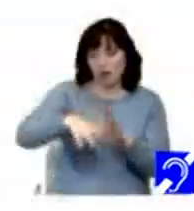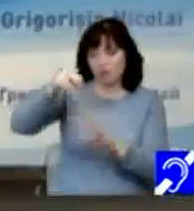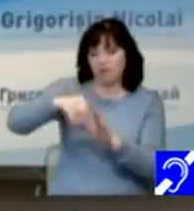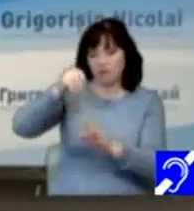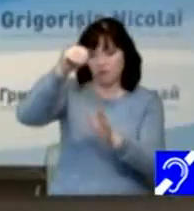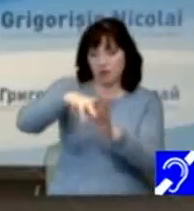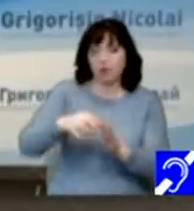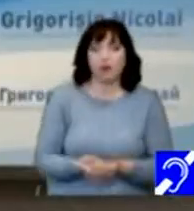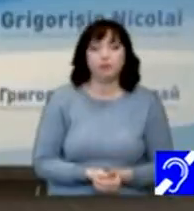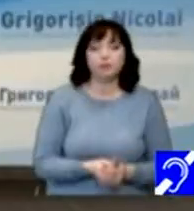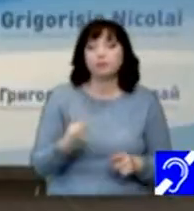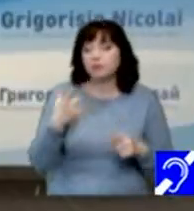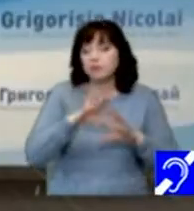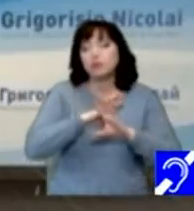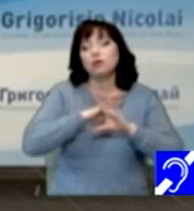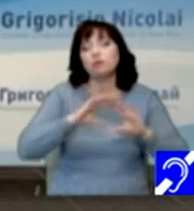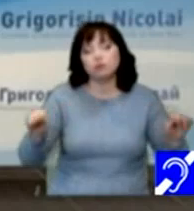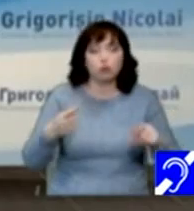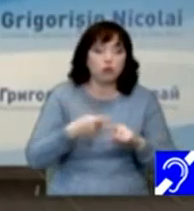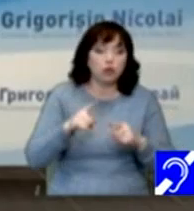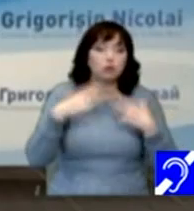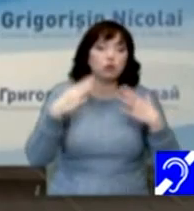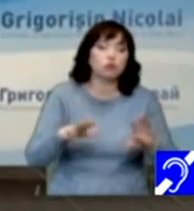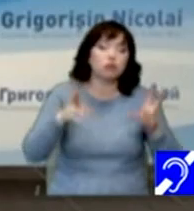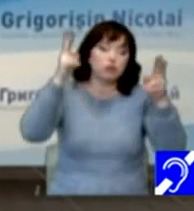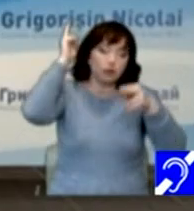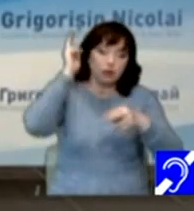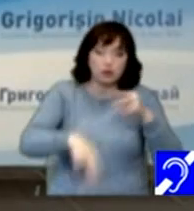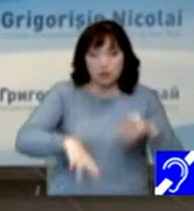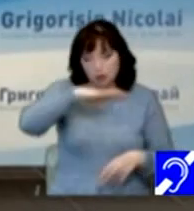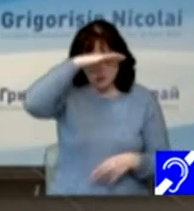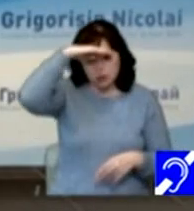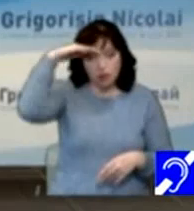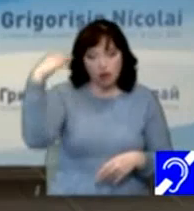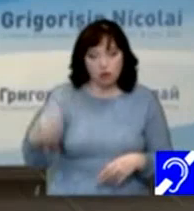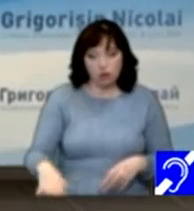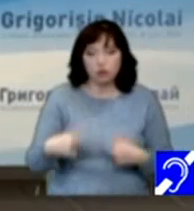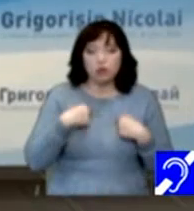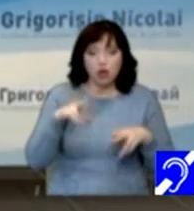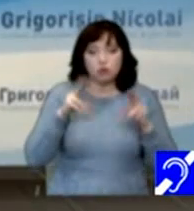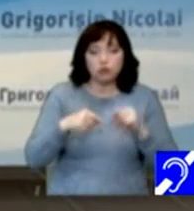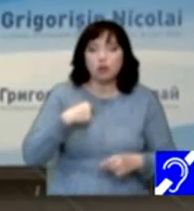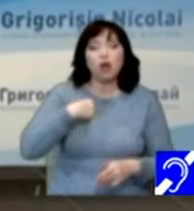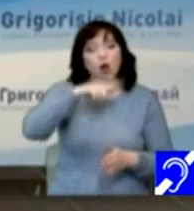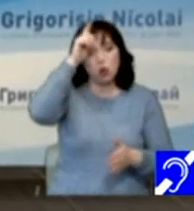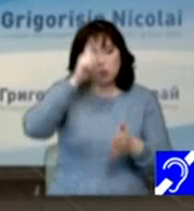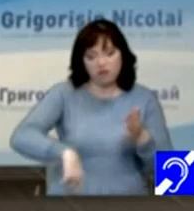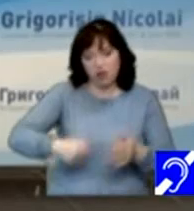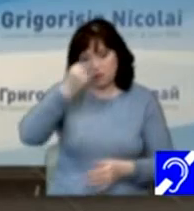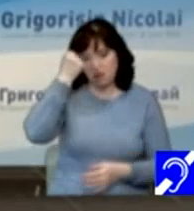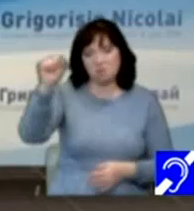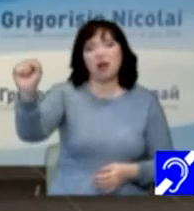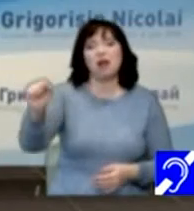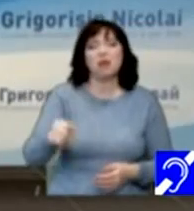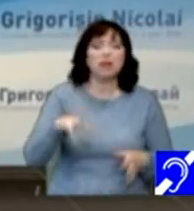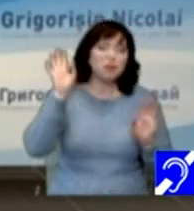alegători. Все, это закончилось. Я считаю уверенной победой. Как бы